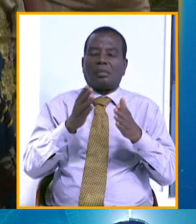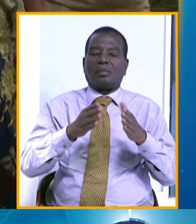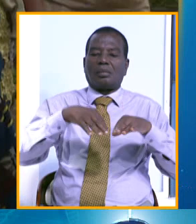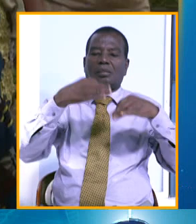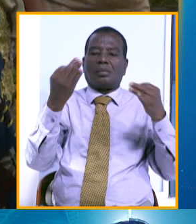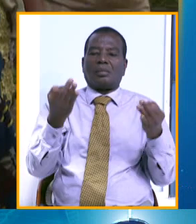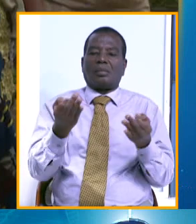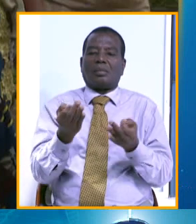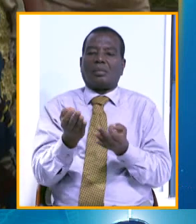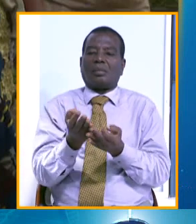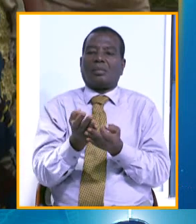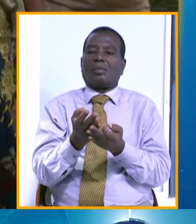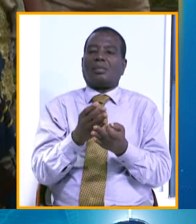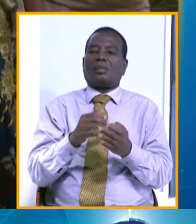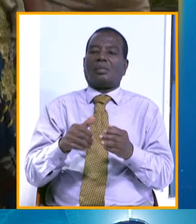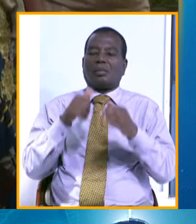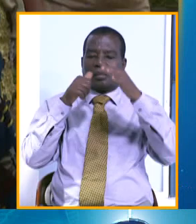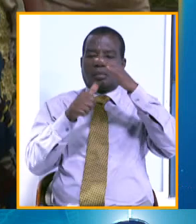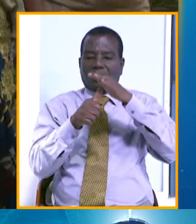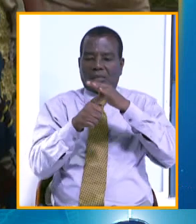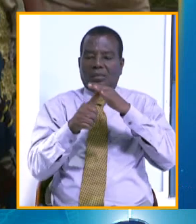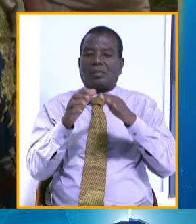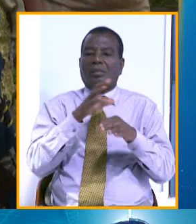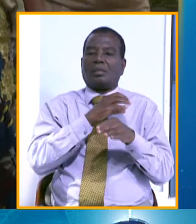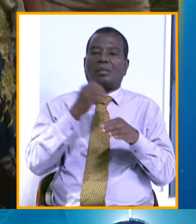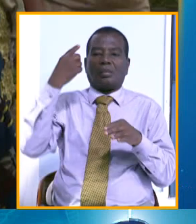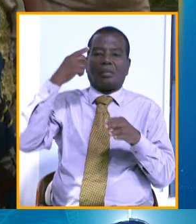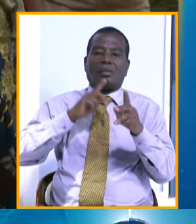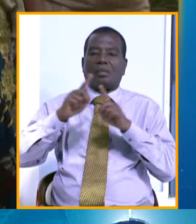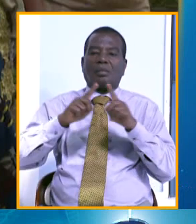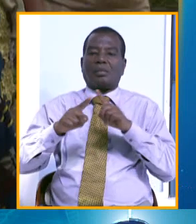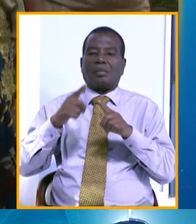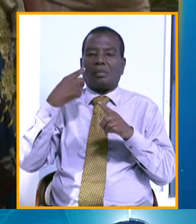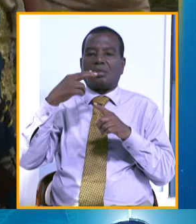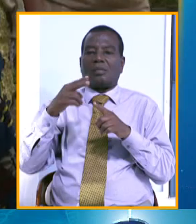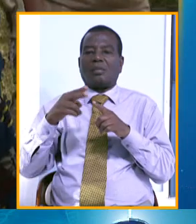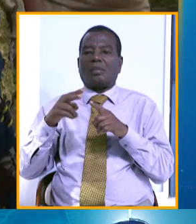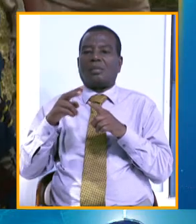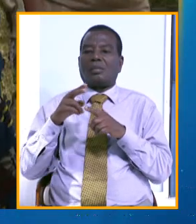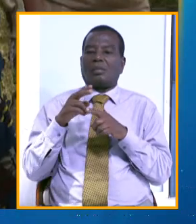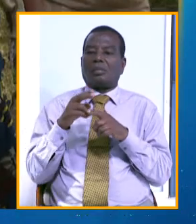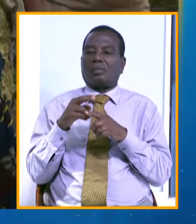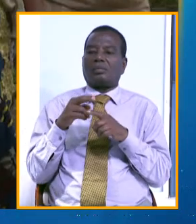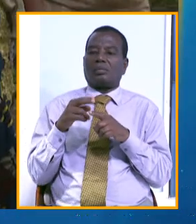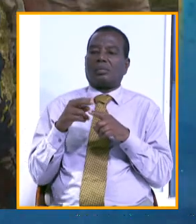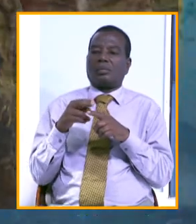familiale, secret de l'épanouissement de nos époux. Pour en parler, Paco Modidi et Grace